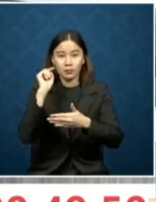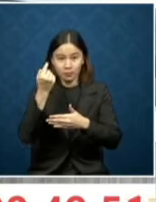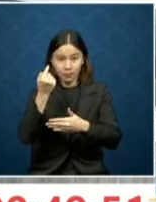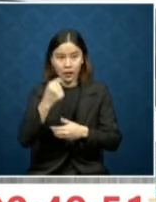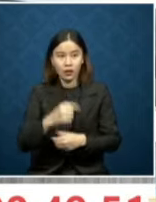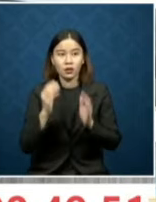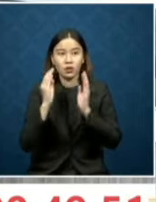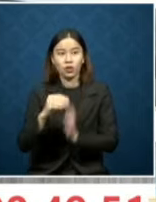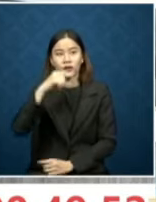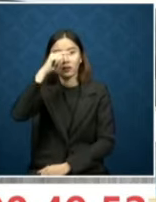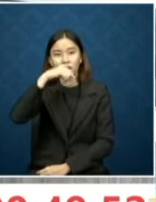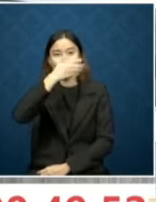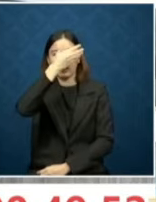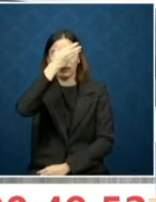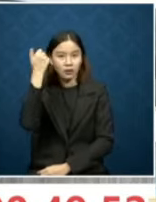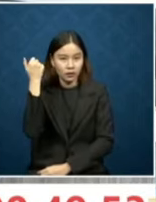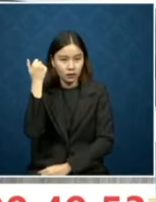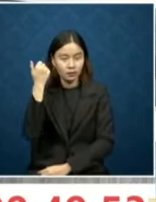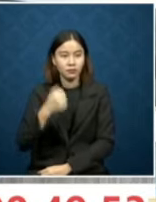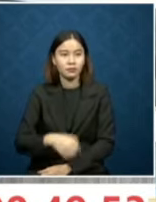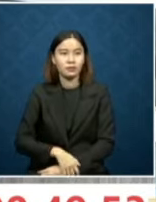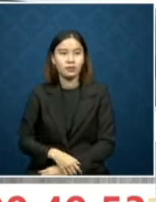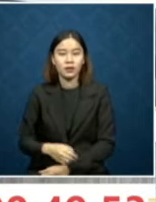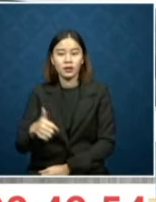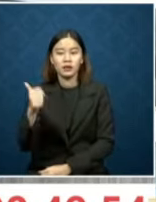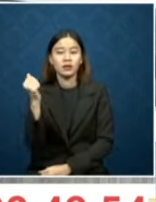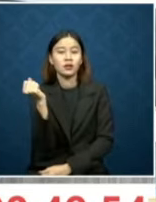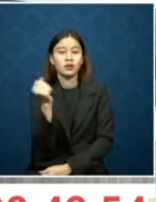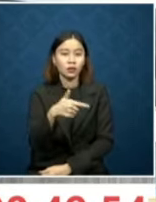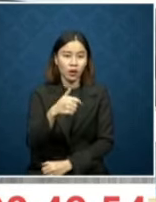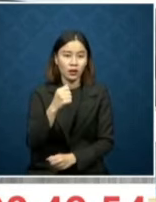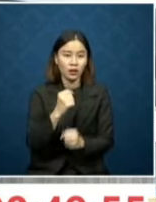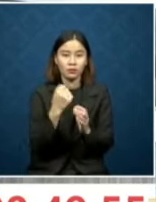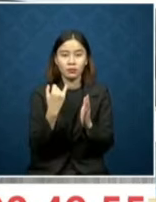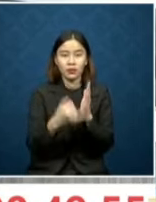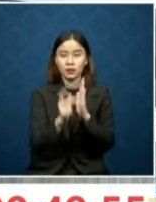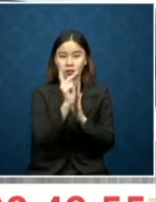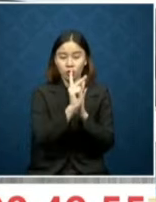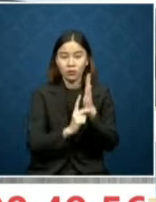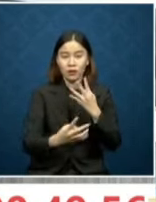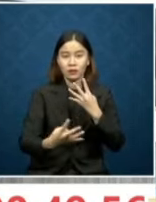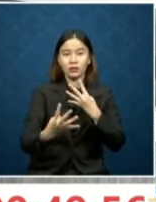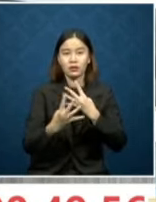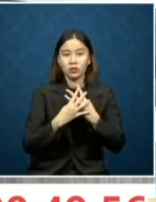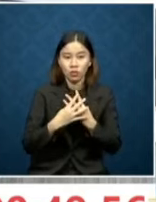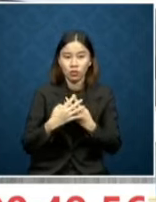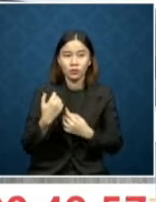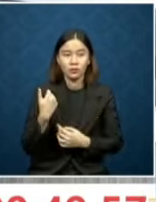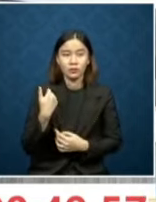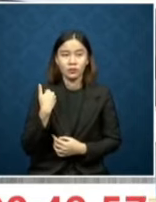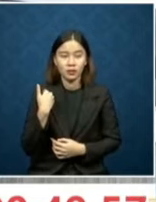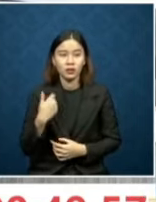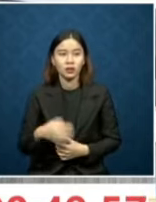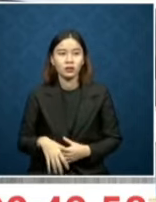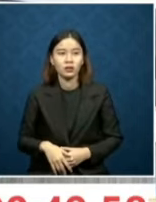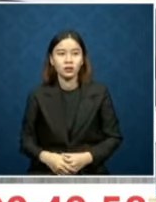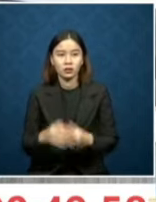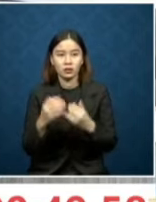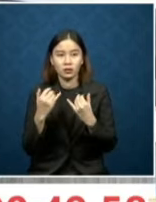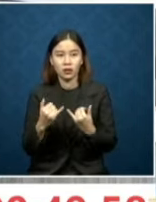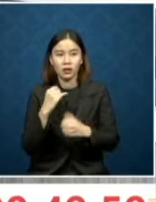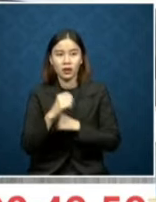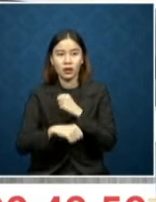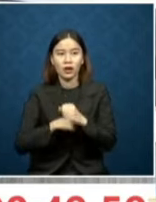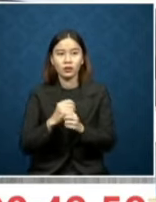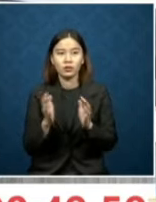คนไทยก็ลืมหมดแล้วดีกว่าไปเสี่ยงทำผิดกฎหมายติดคุกหัวโตอีตอนนี้ก็อายุ